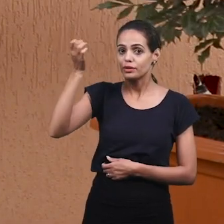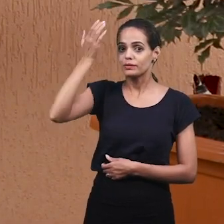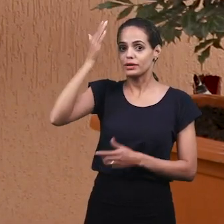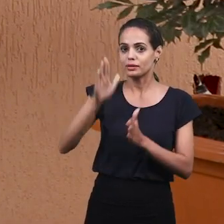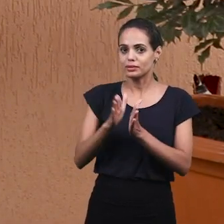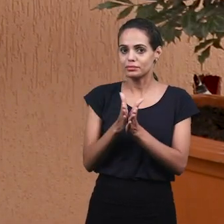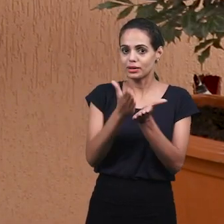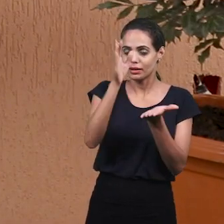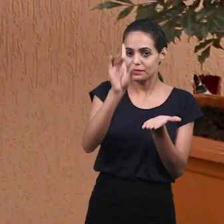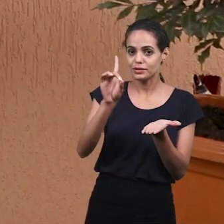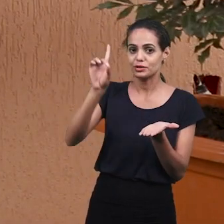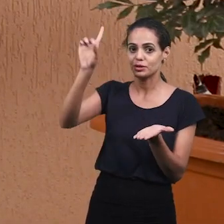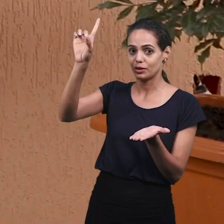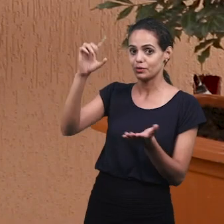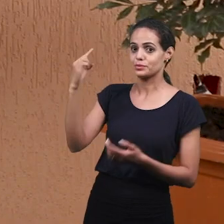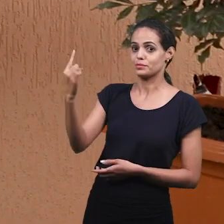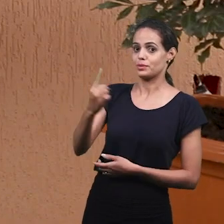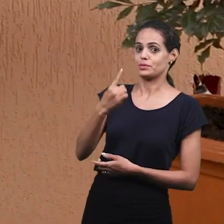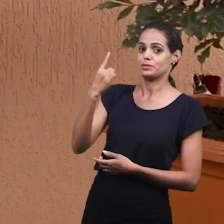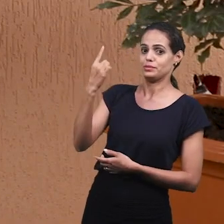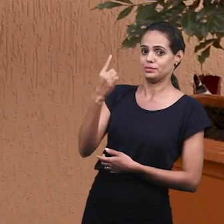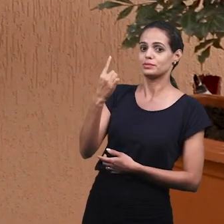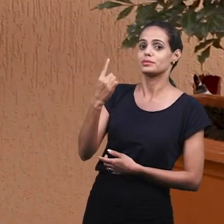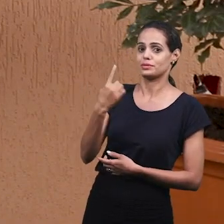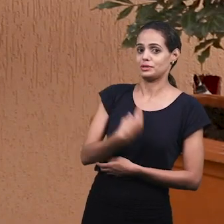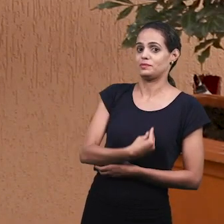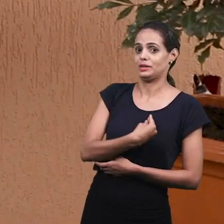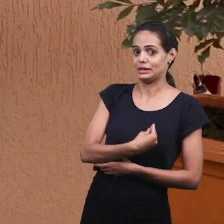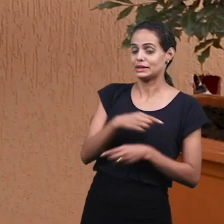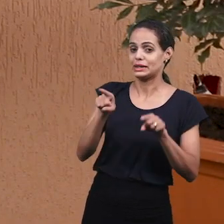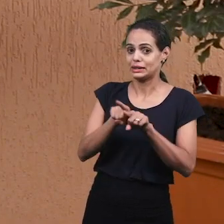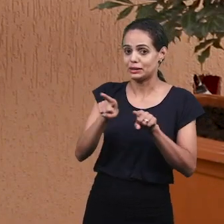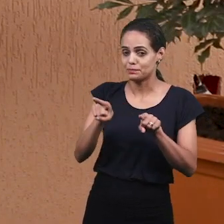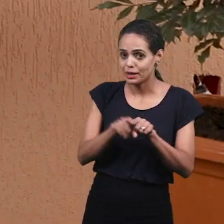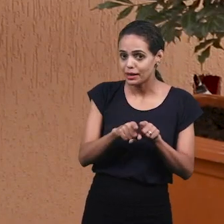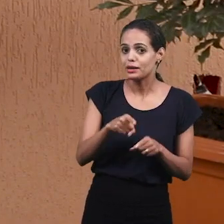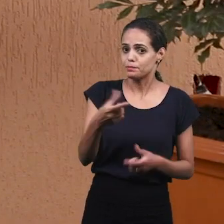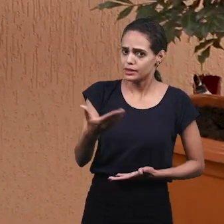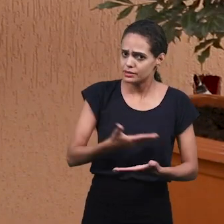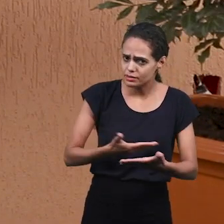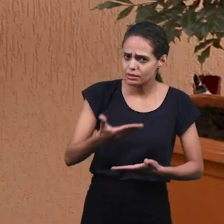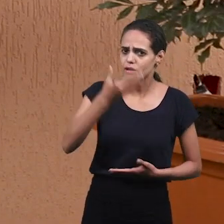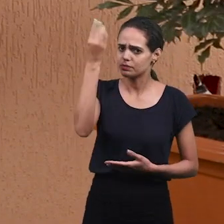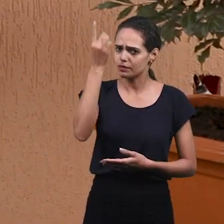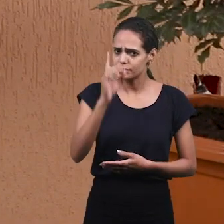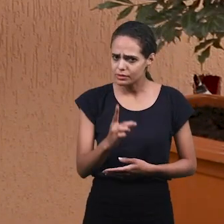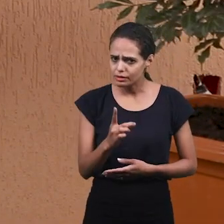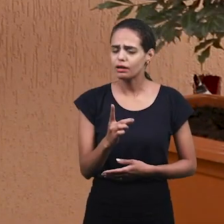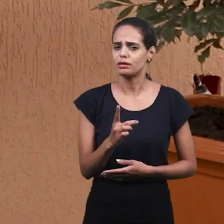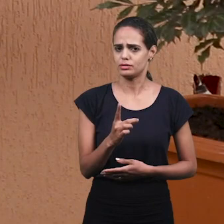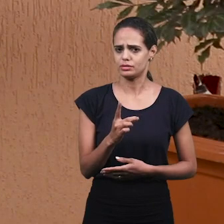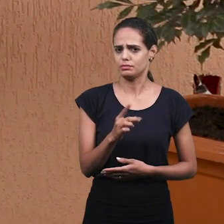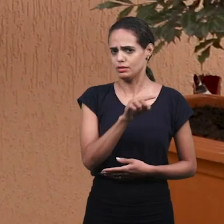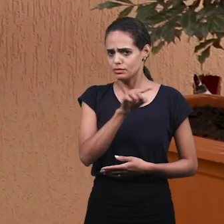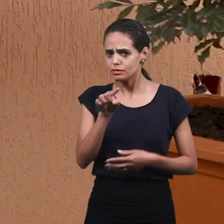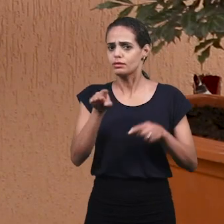parole du Seigneur pour nous, qui va se révéler à ses frères et sœurs. Et avec cela, ils vont